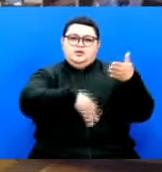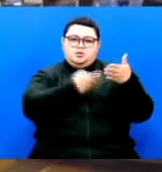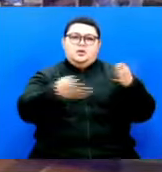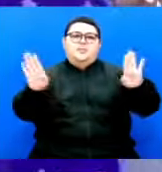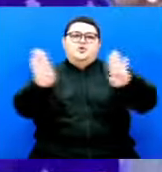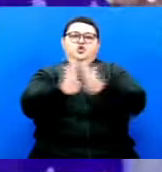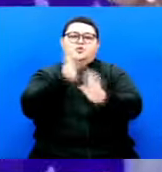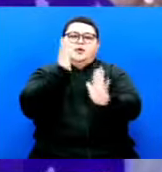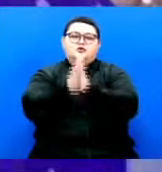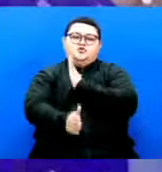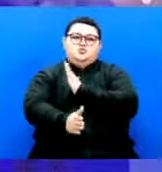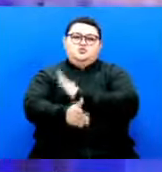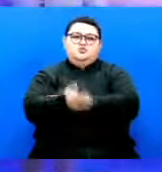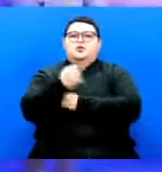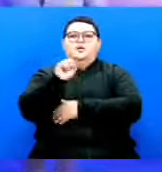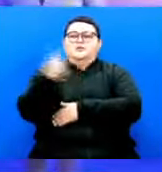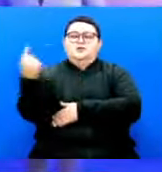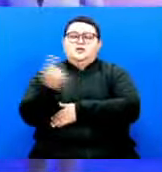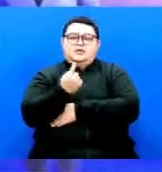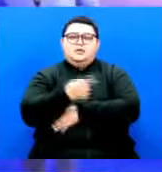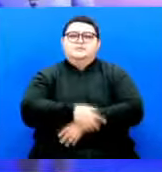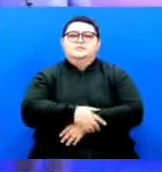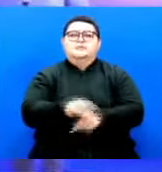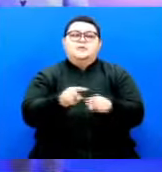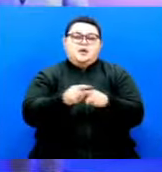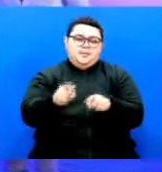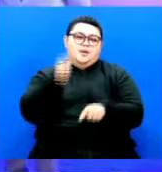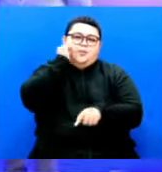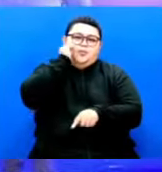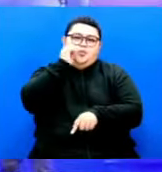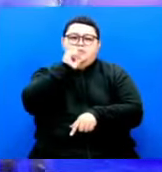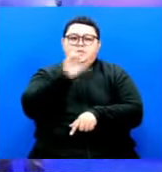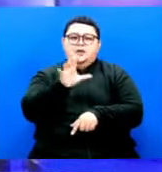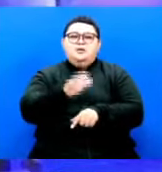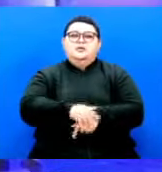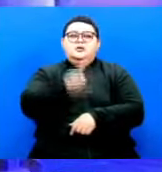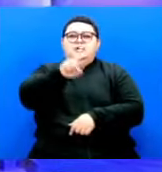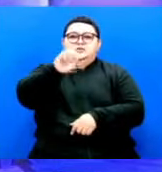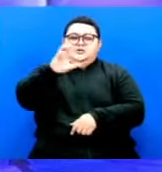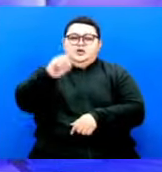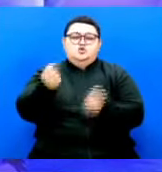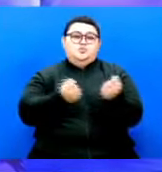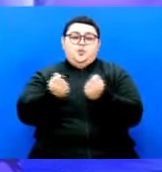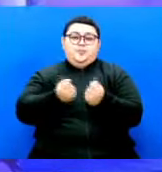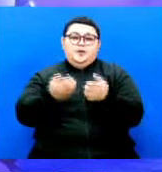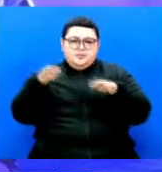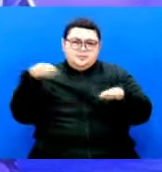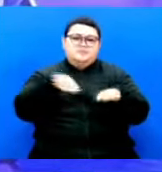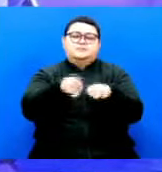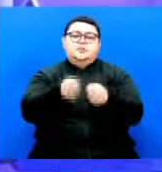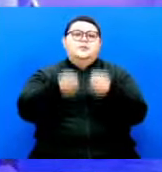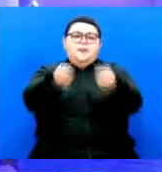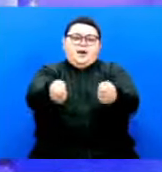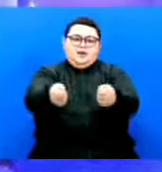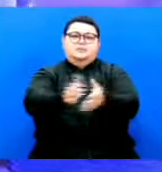acara secara langsung, tidak dapat hadir. Namun, Prabowo kembali menyumbangkan 100 unit mobil yang digunakan untuk perawatan masjid